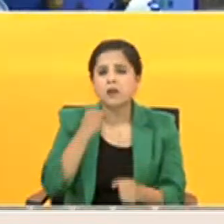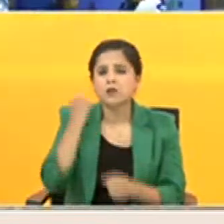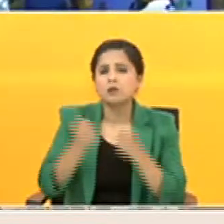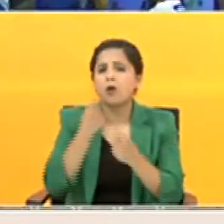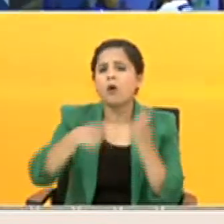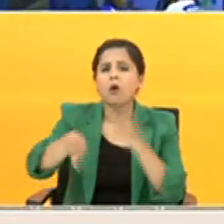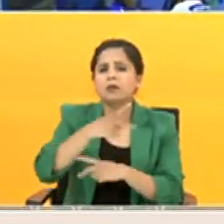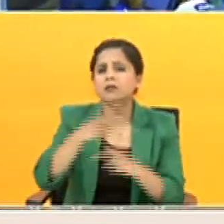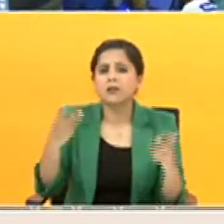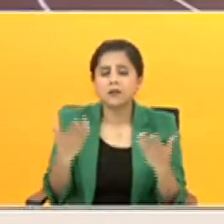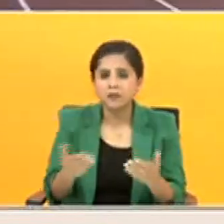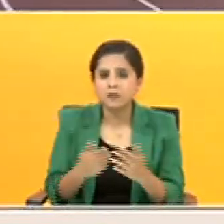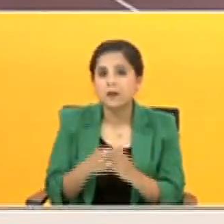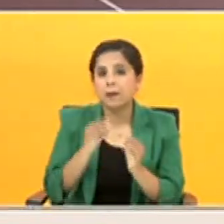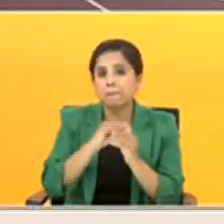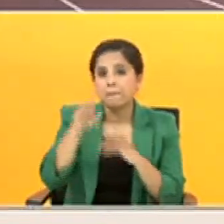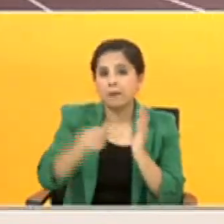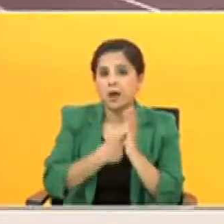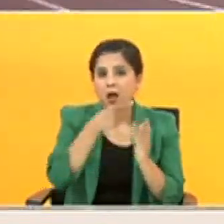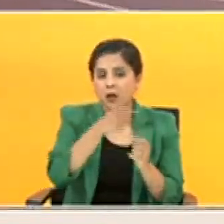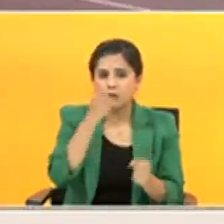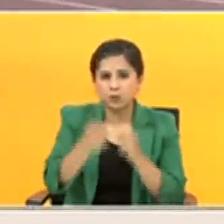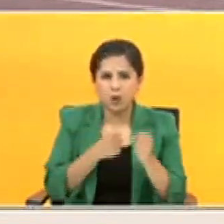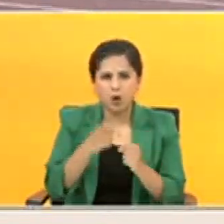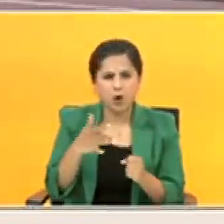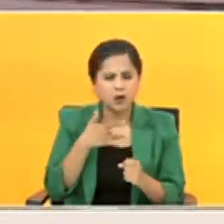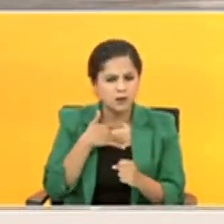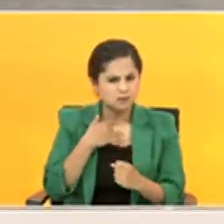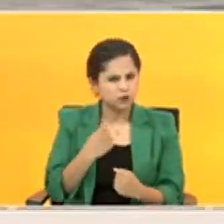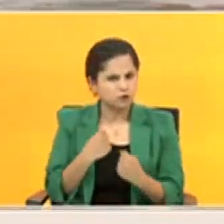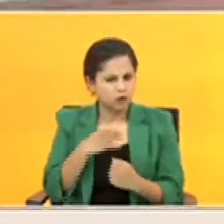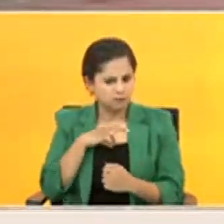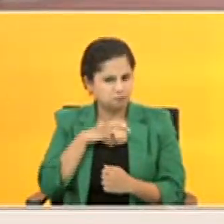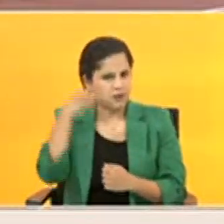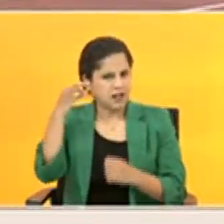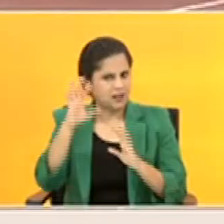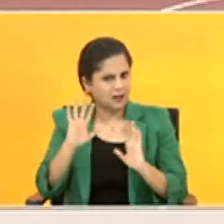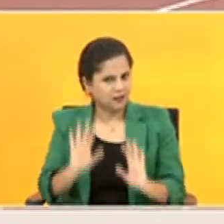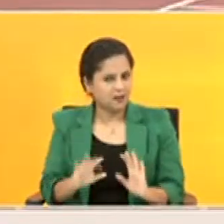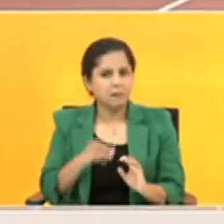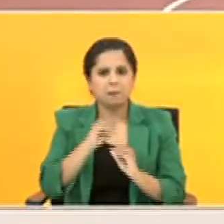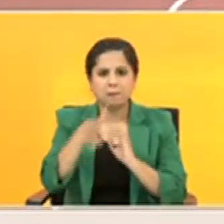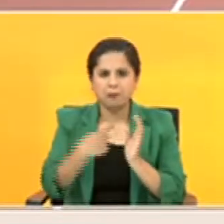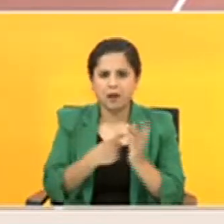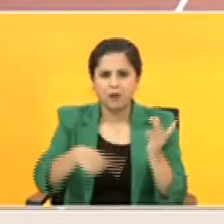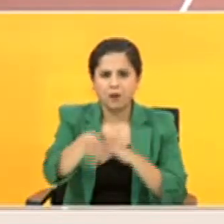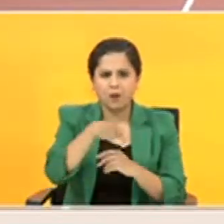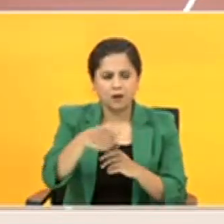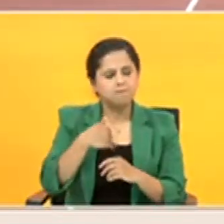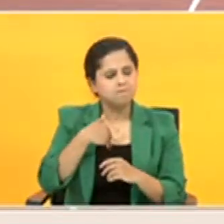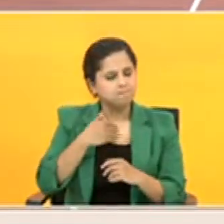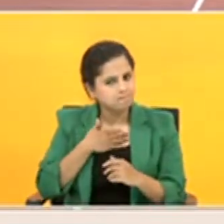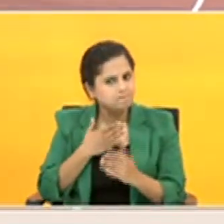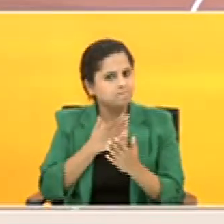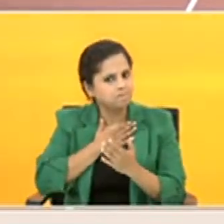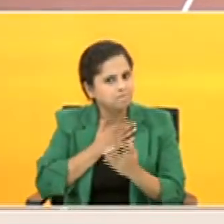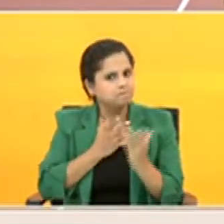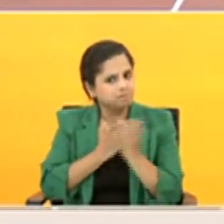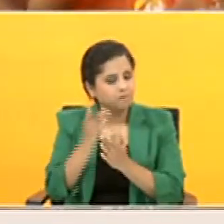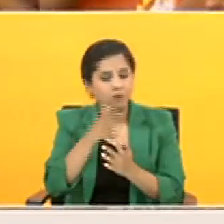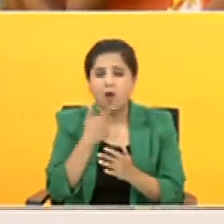ने बिहार की स्पोर्टिंग स्पिरिट की, बिहार के लोगों से मिली आत्मीयता की बड़ी तारीफ की